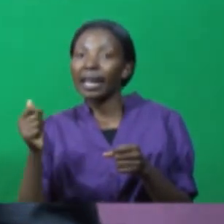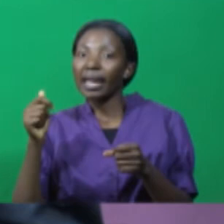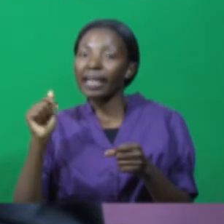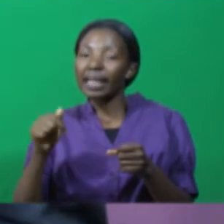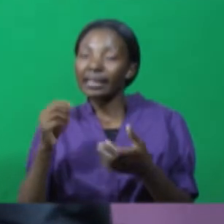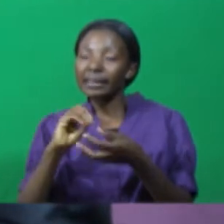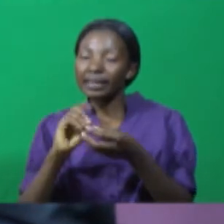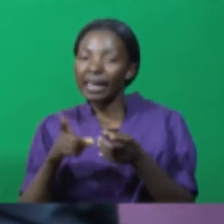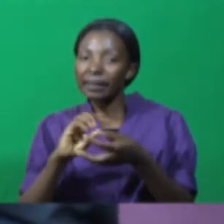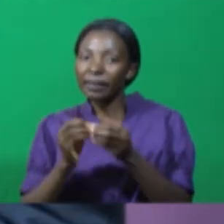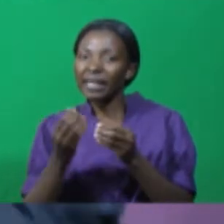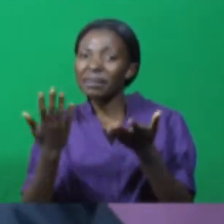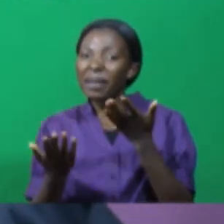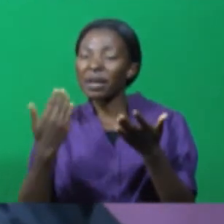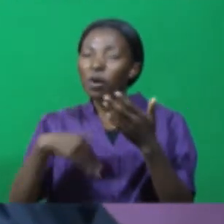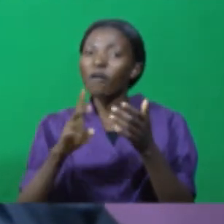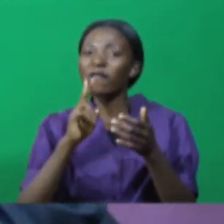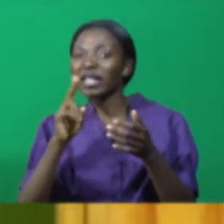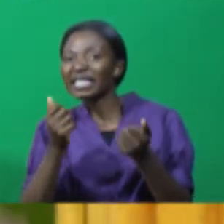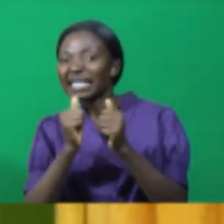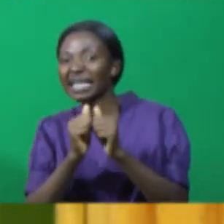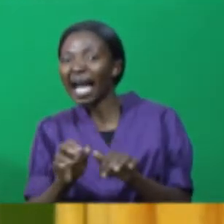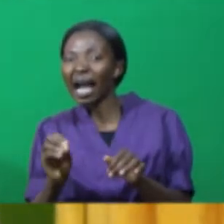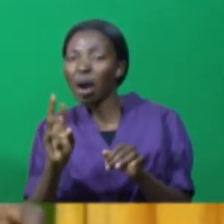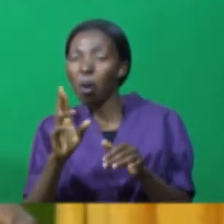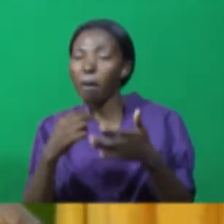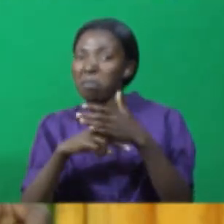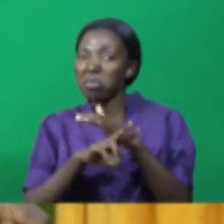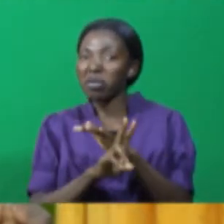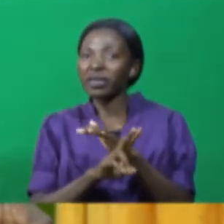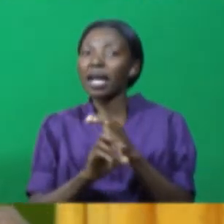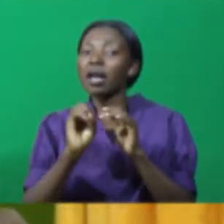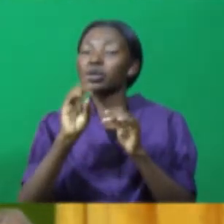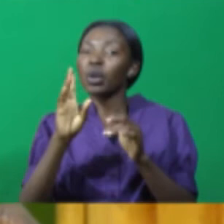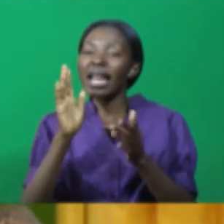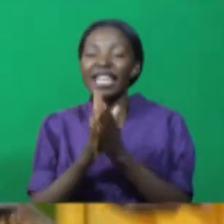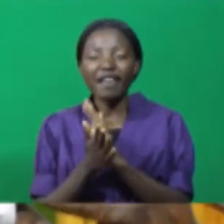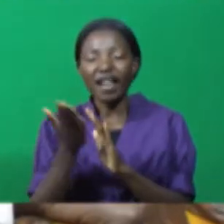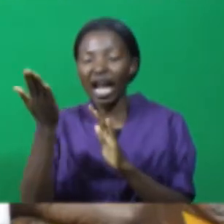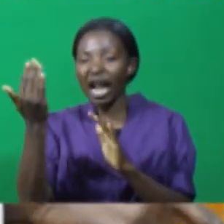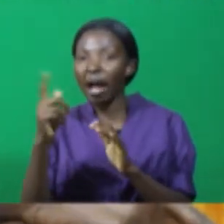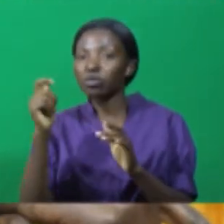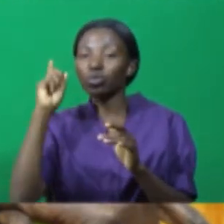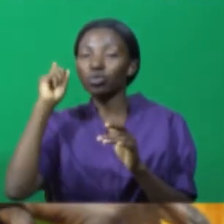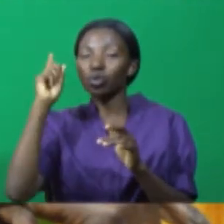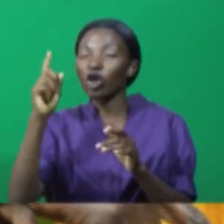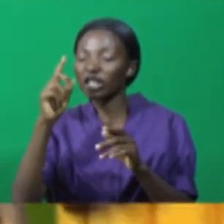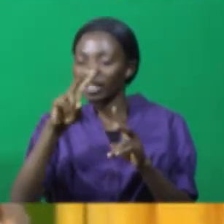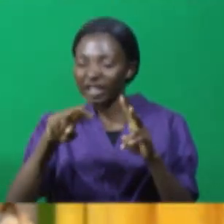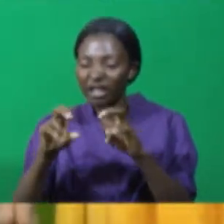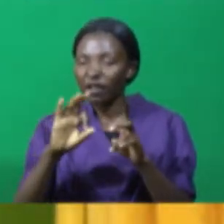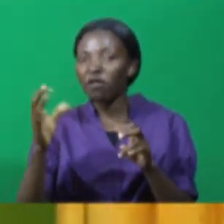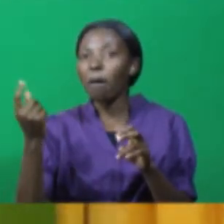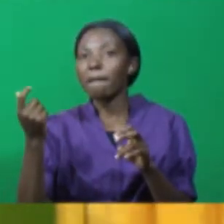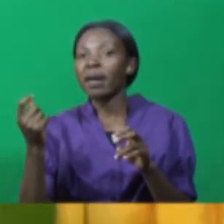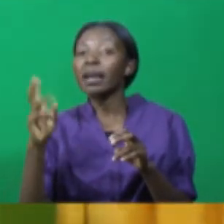gap rekuti ararame naro zviite pasta but isiri kuti usauye kuna mwari uchisvotsvaga gap but mwari anozokupa gap nekuti